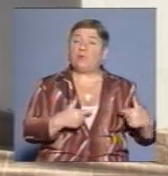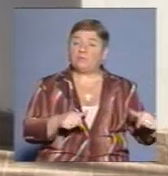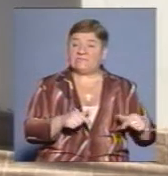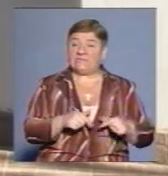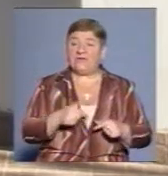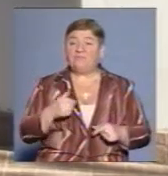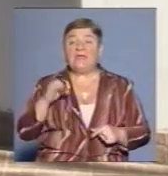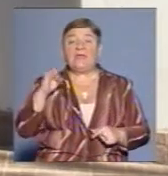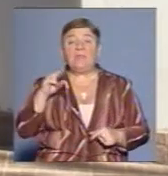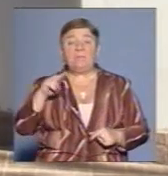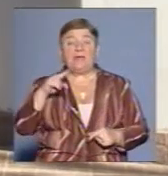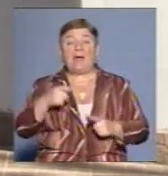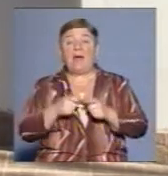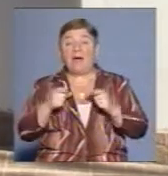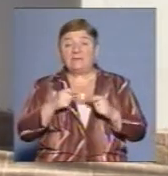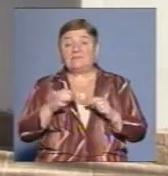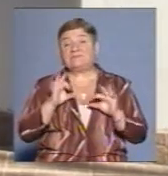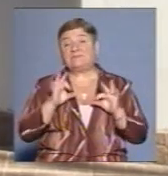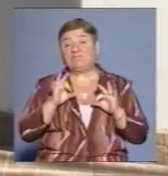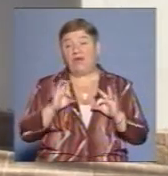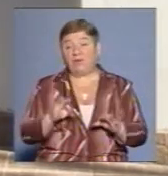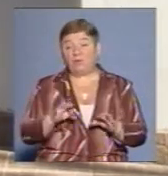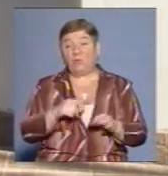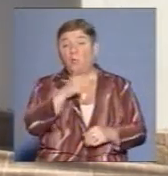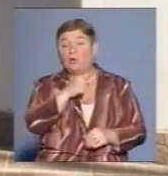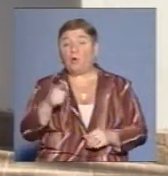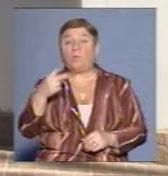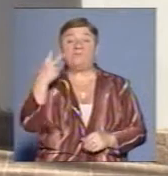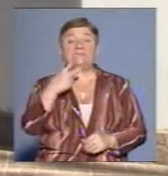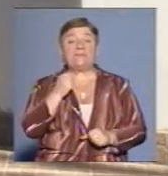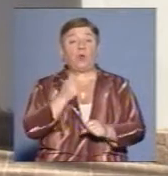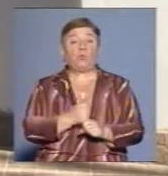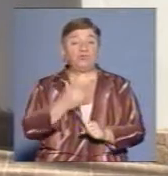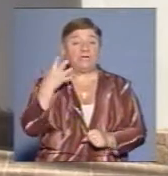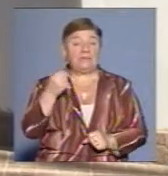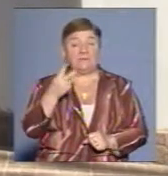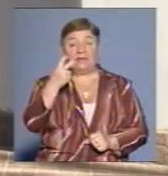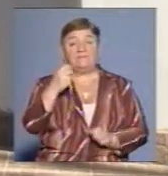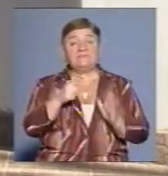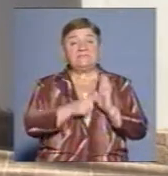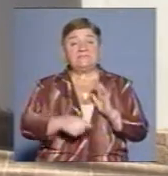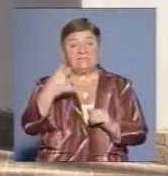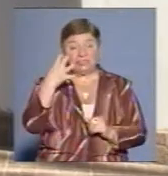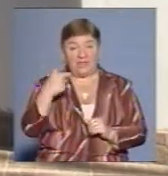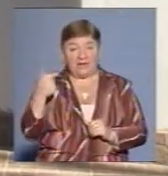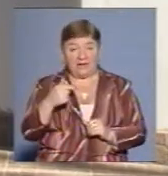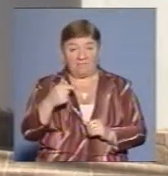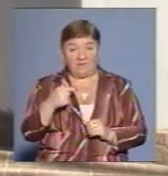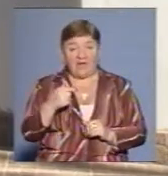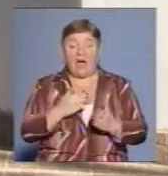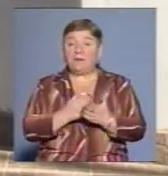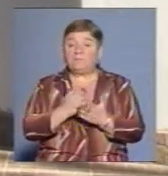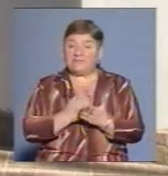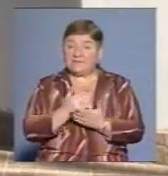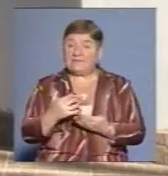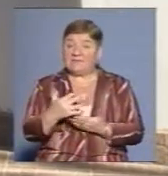Вартість ID-картки у звичайному режимі, тобто протягом 20 робочих днів, складає 274 гривні за адміністративний збір,